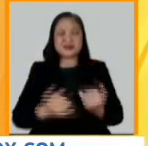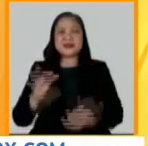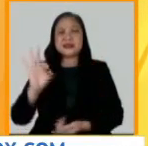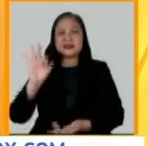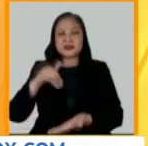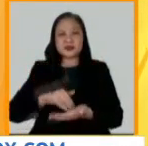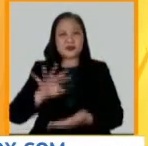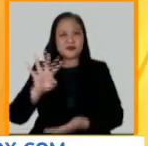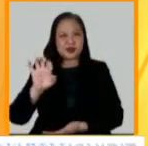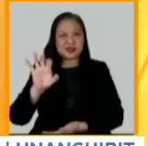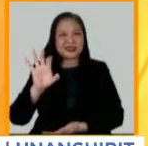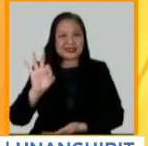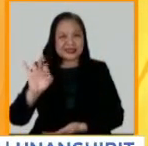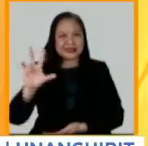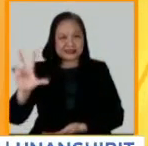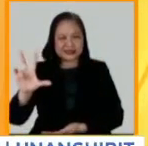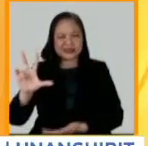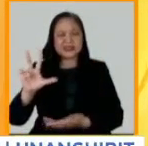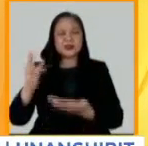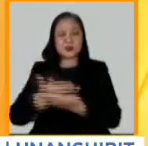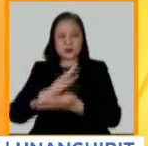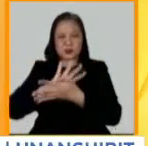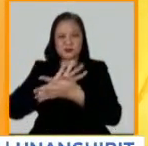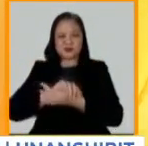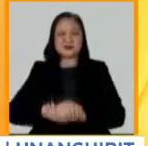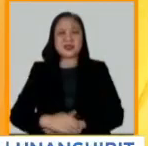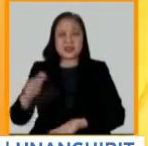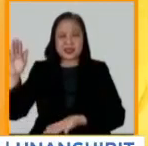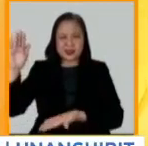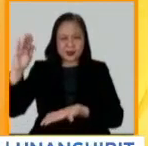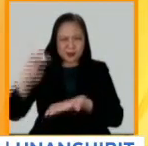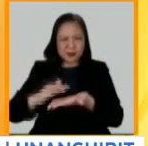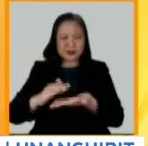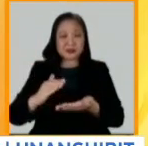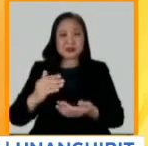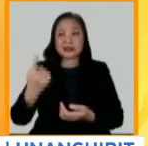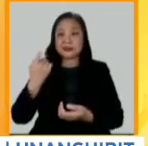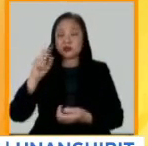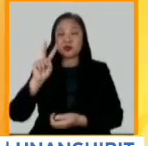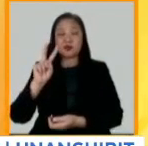9,493 ito. Pinakamababa sa nakalipas na 28 araw. Pumalo